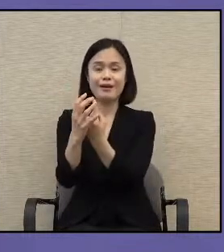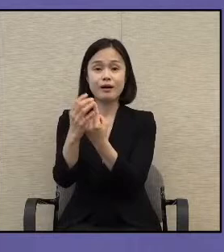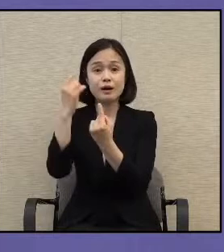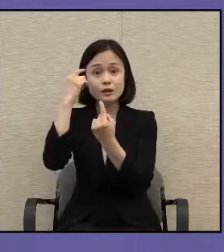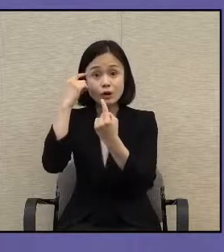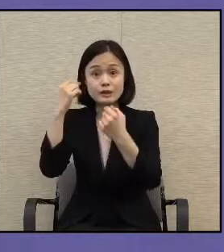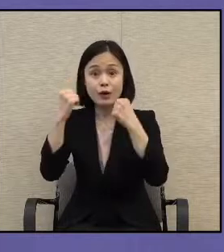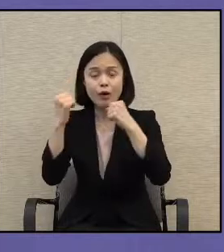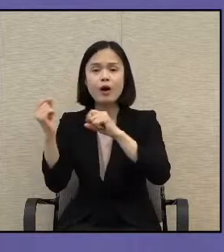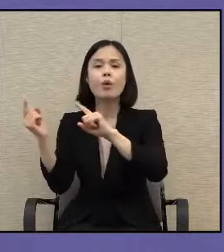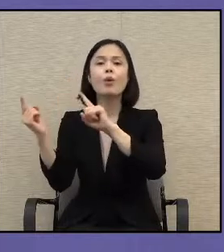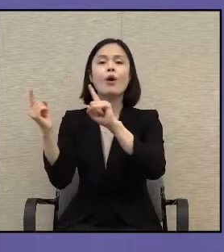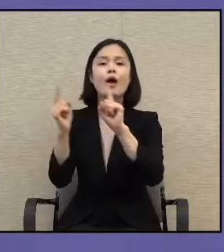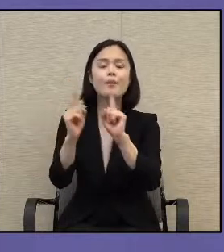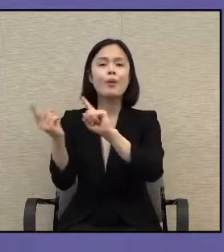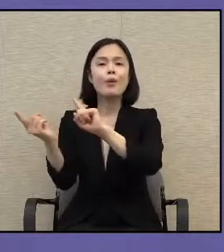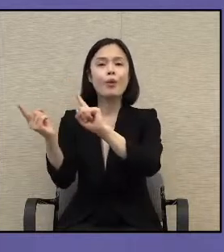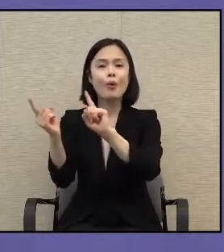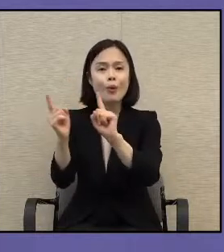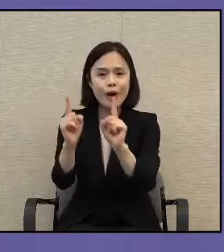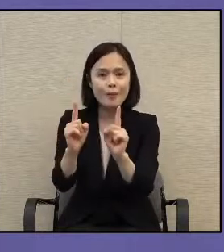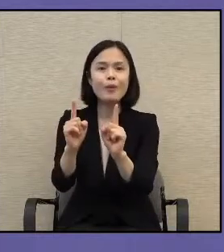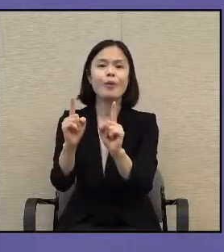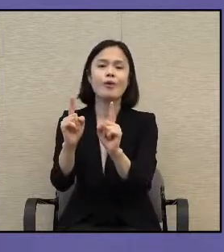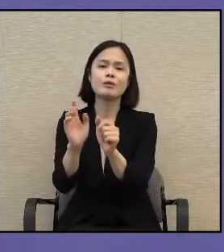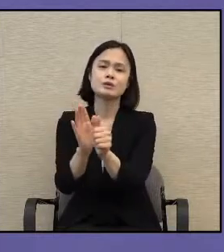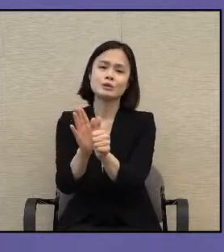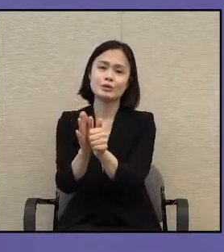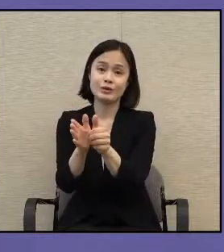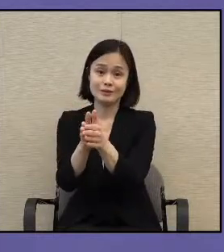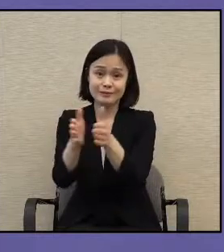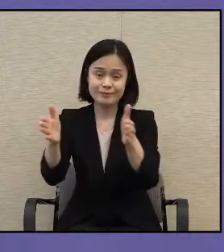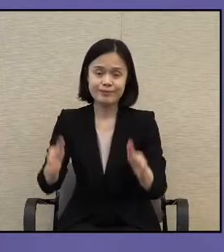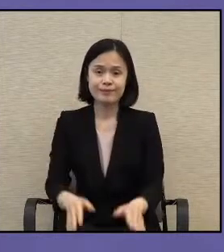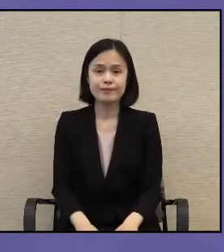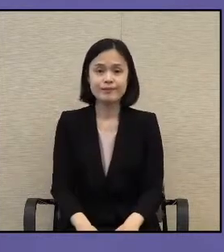이야기들을 이제 하기 시작했고, 그럴 때 이제